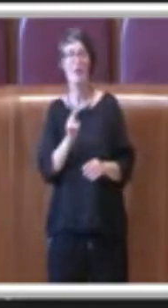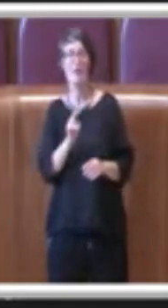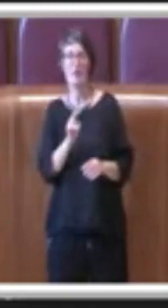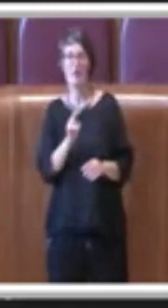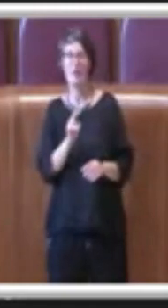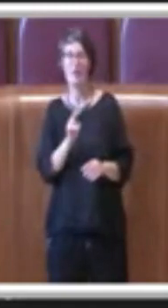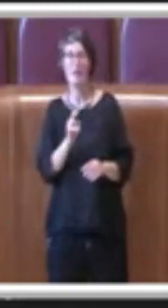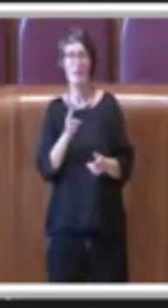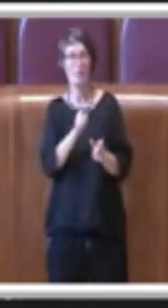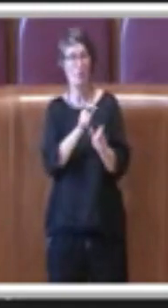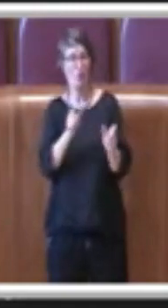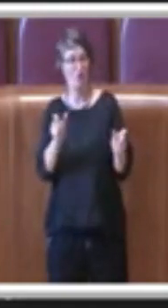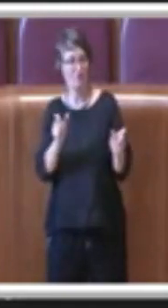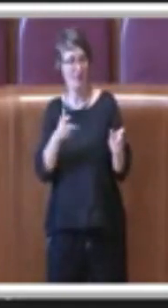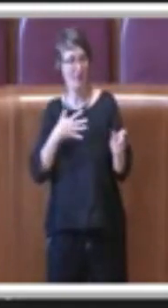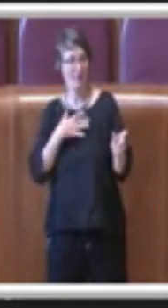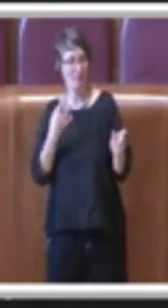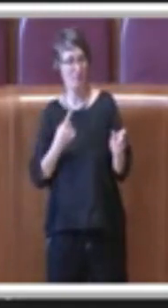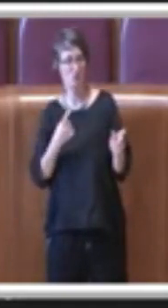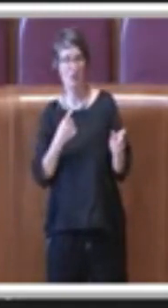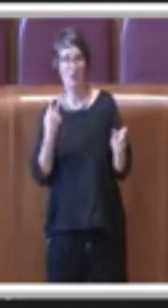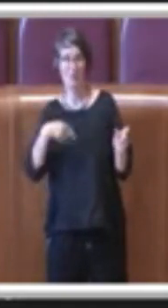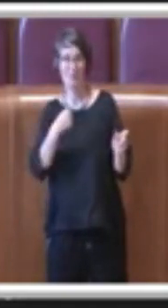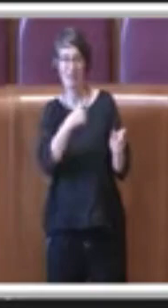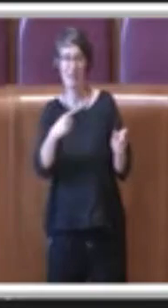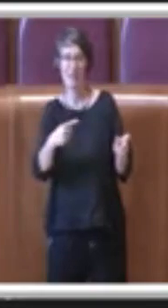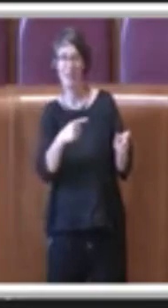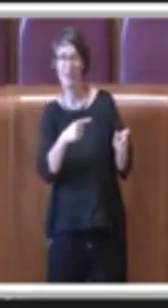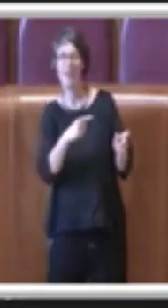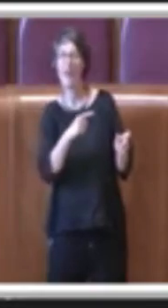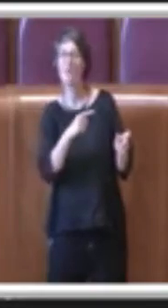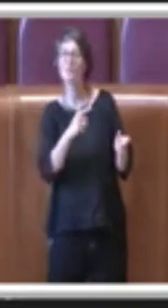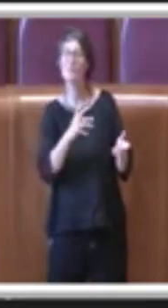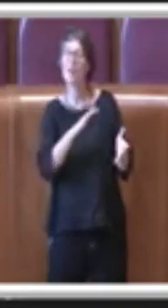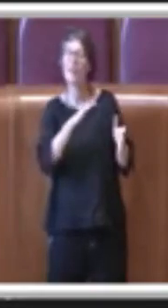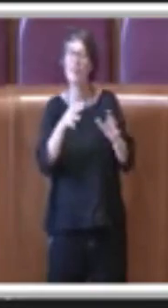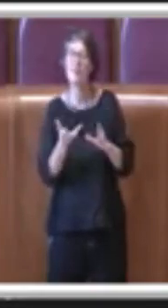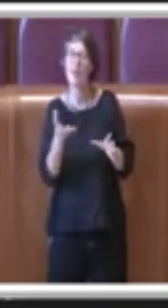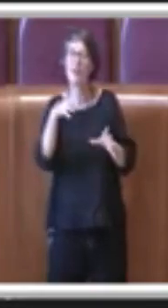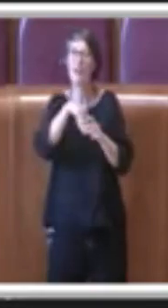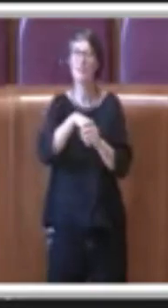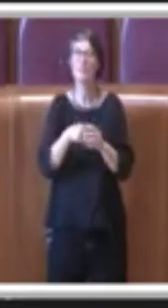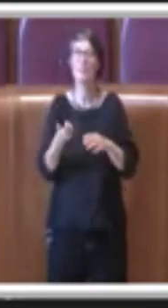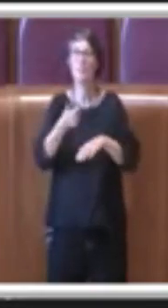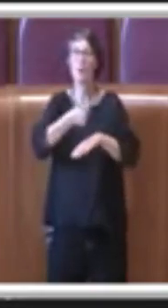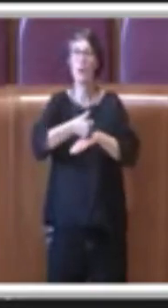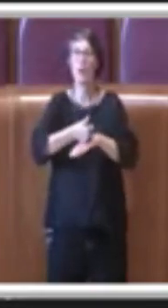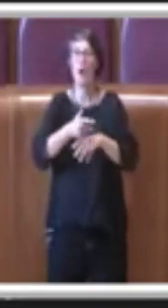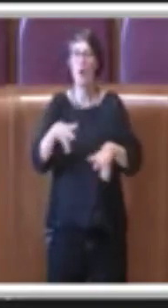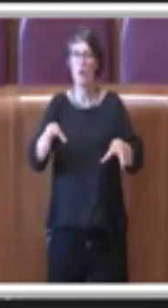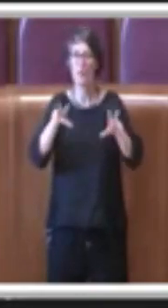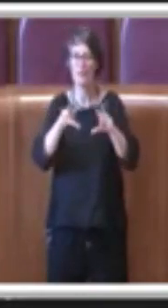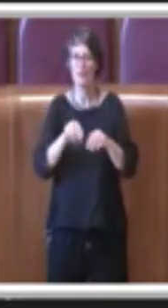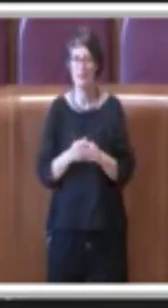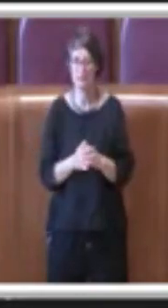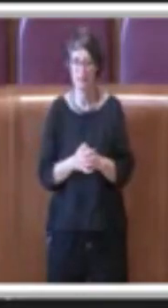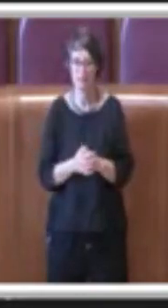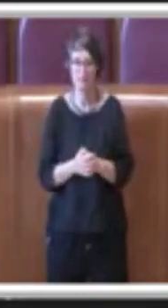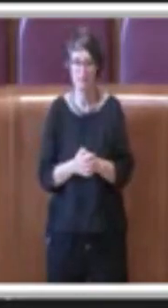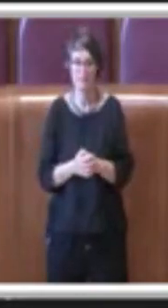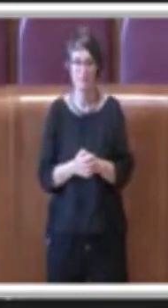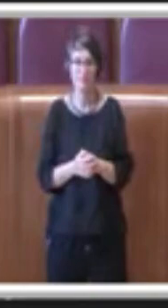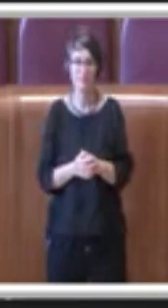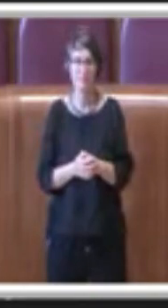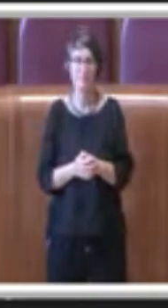propria vita da parte della persona anziana, che quindi diventa soggetto attivo, con la conseguenza appunto di raggiungere questo